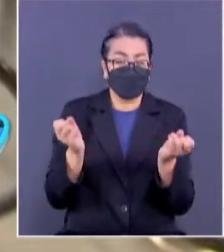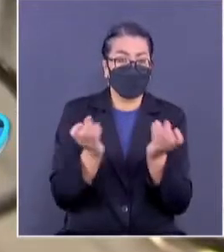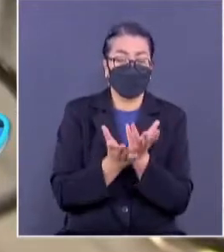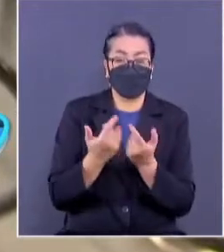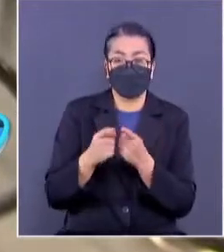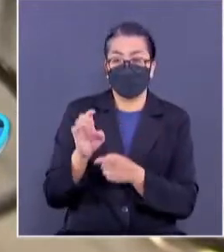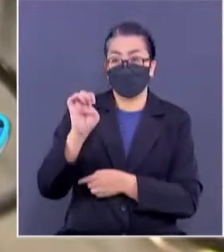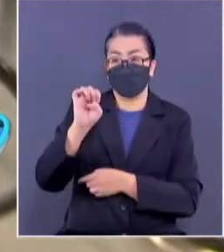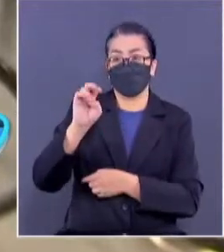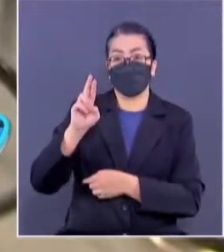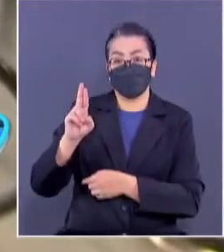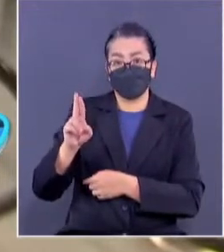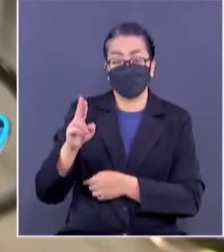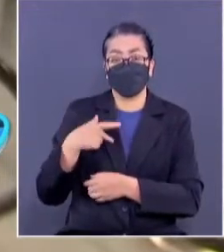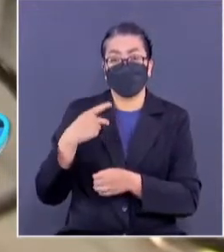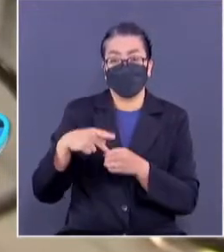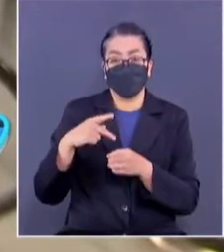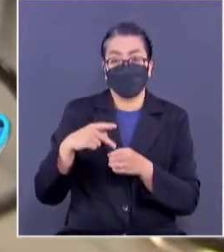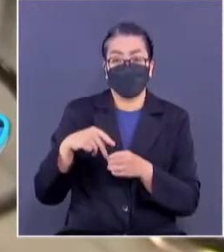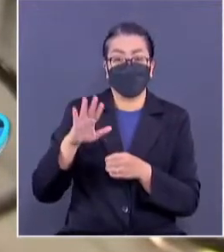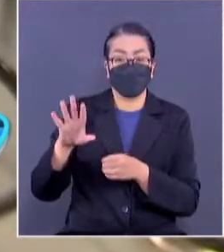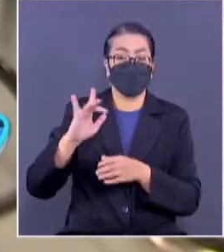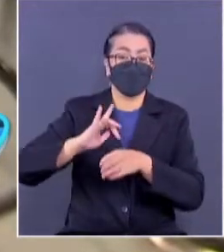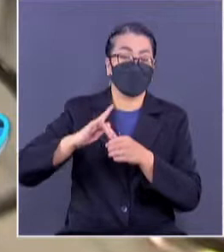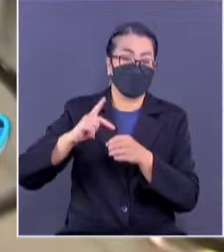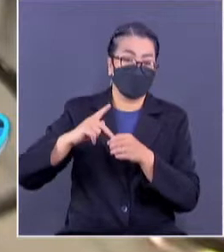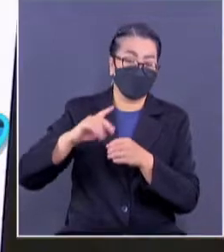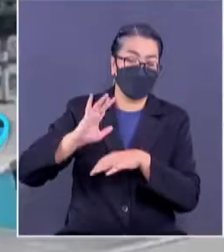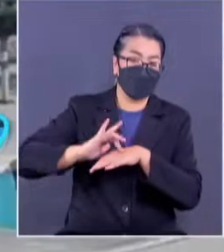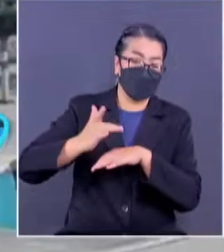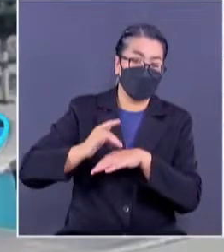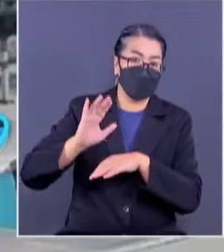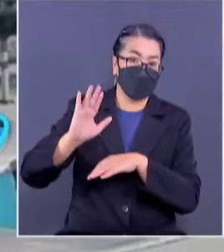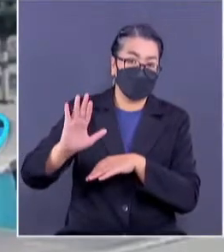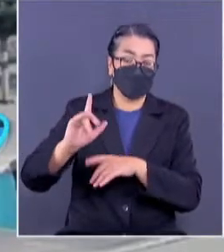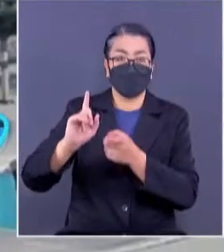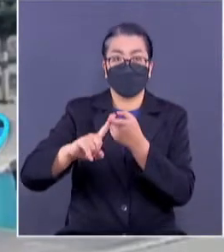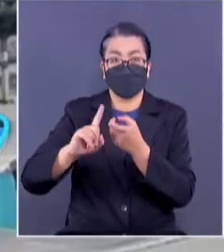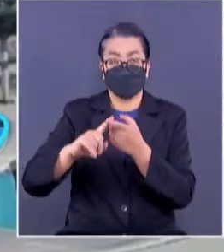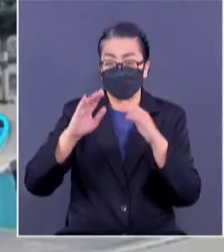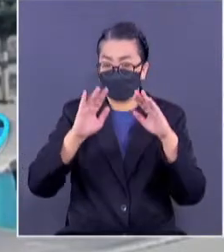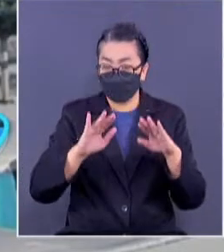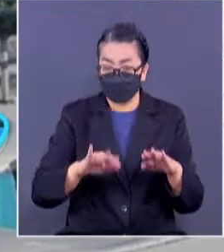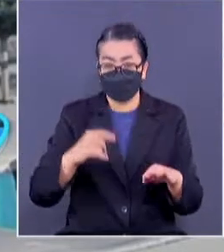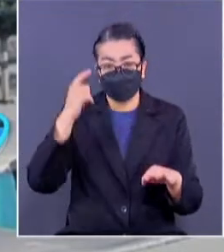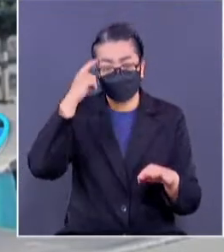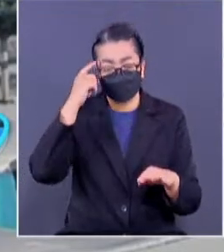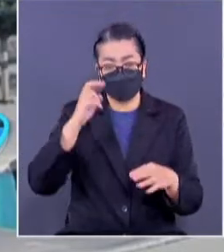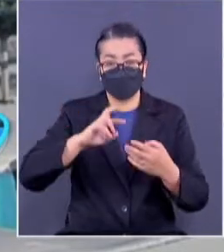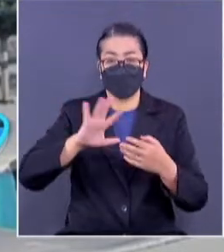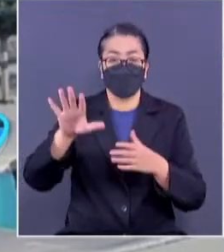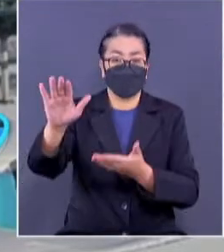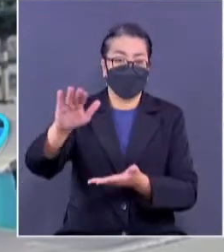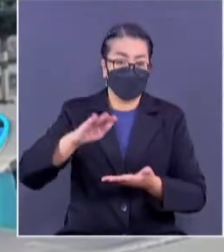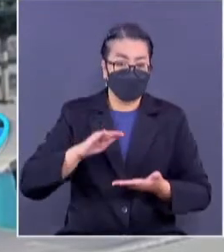ยุโรปอียูเนี่ยจะลดการพึ่งพาก๊าซธรรมชาติจากรัสเซียลง 2ใน 3ภายในปีนี้ครับแล้วบอกว่าจะเลิกพึ่งพาเชื้อเพลิงจาก